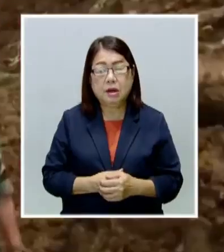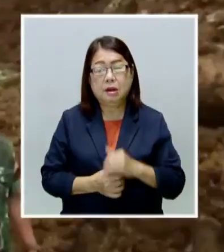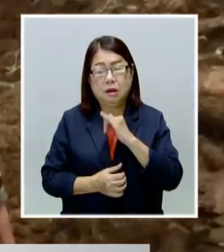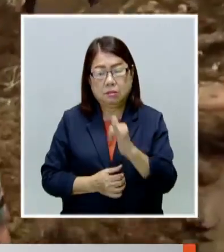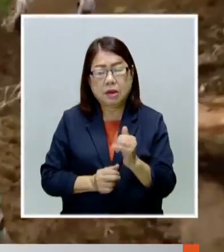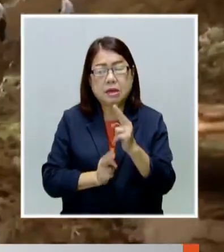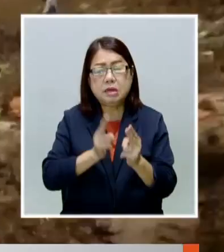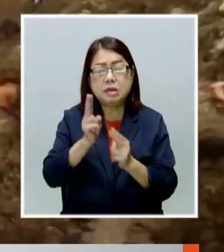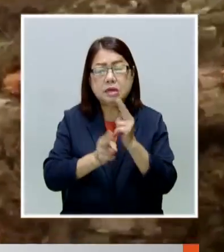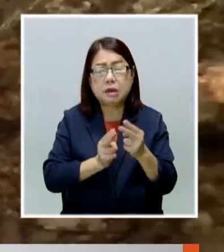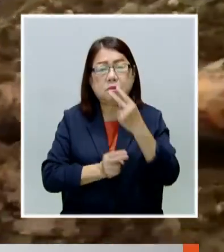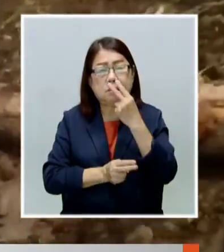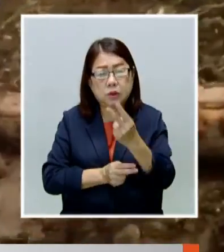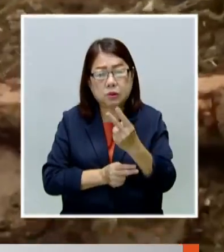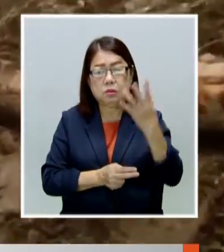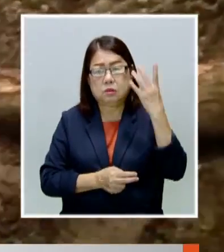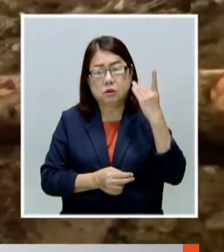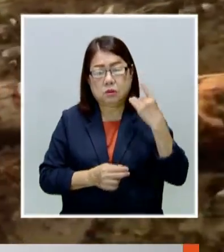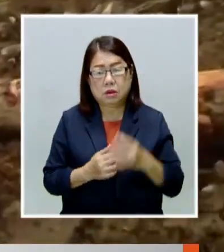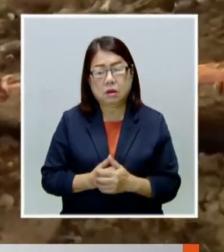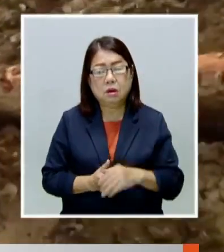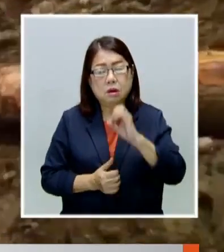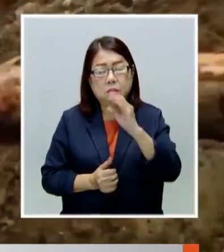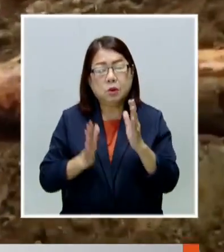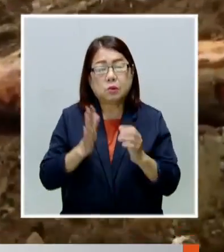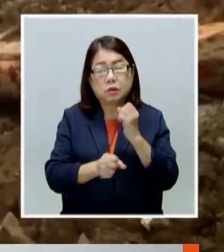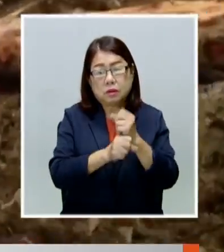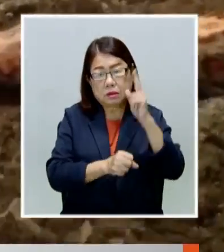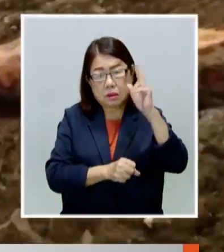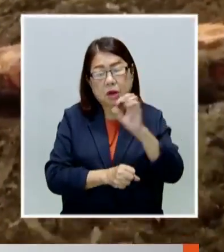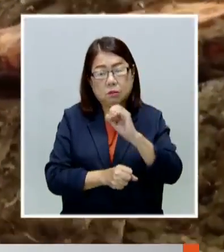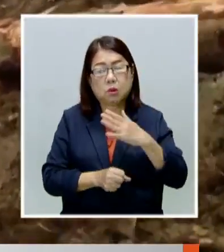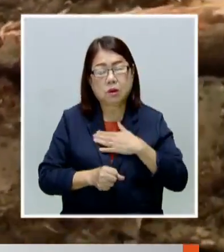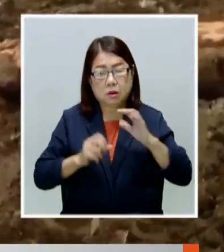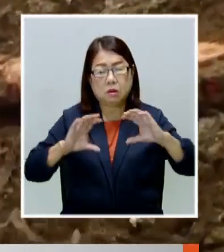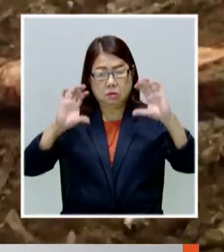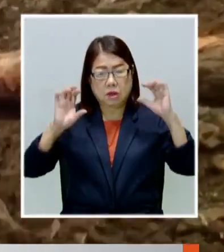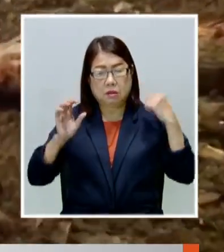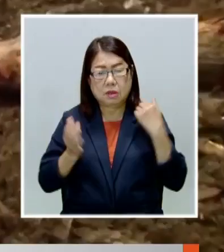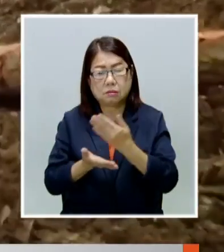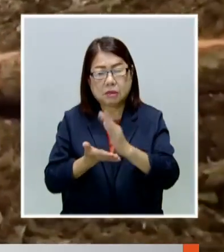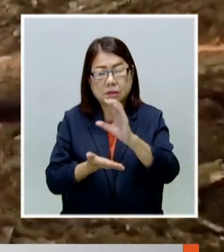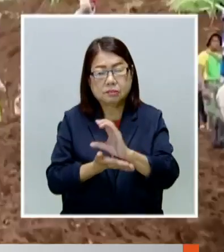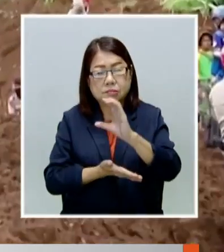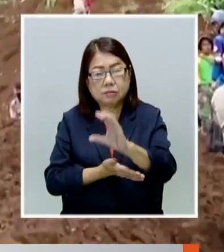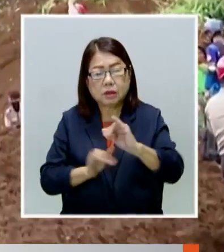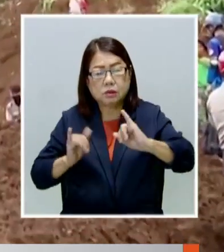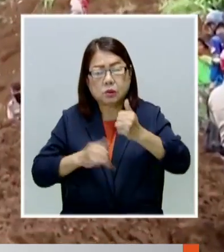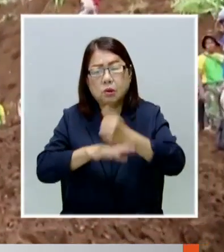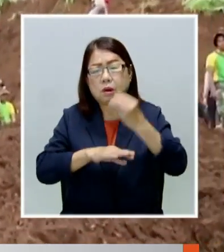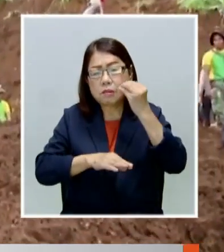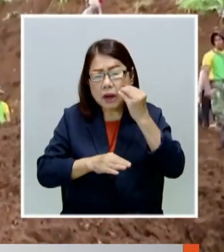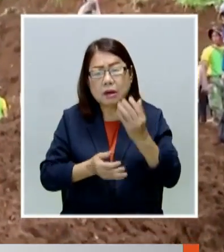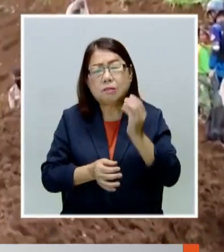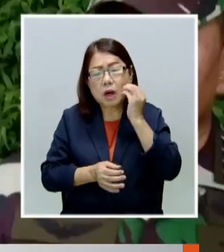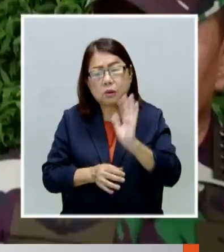างเยือนพื้นที่ประสบภัยหลายแห่งเมื่อวานนี้และบอกกับสื่อมวลชนว่ารัฐบาลจะจัดสรรเงินชดเชยให้กับเจ้าของบ้านเรือนที่ได้รับ